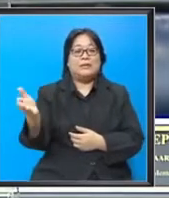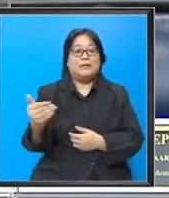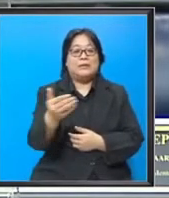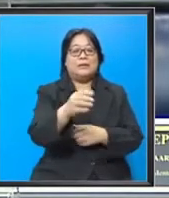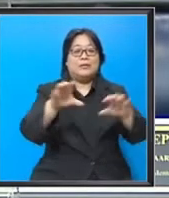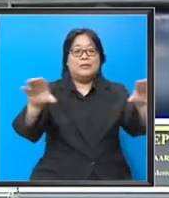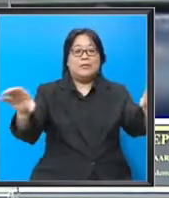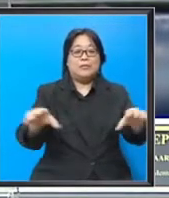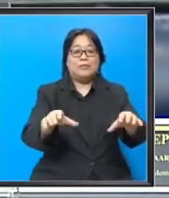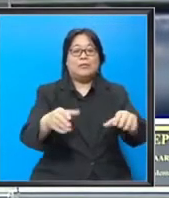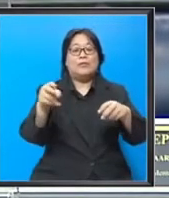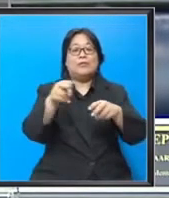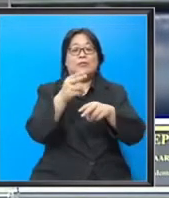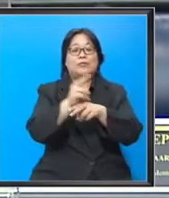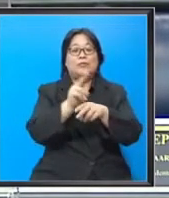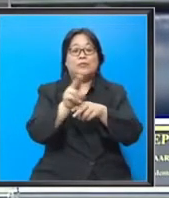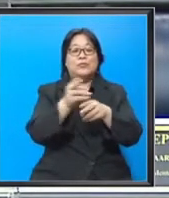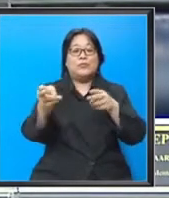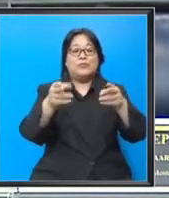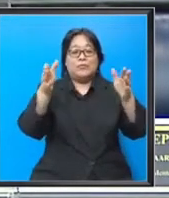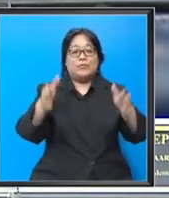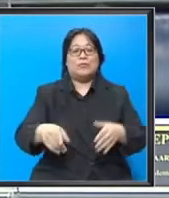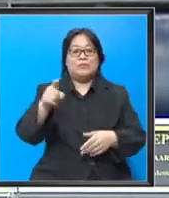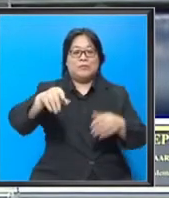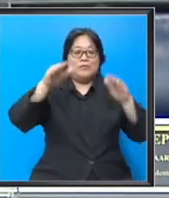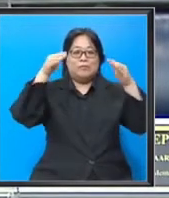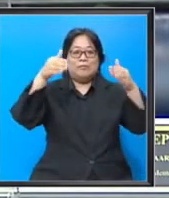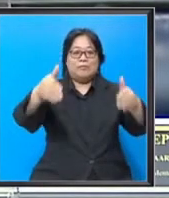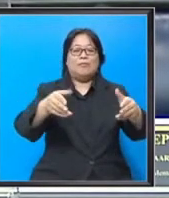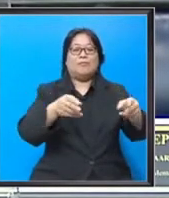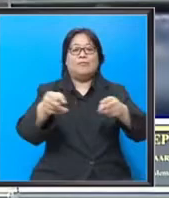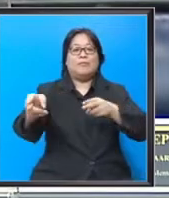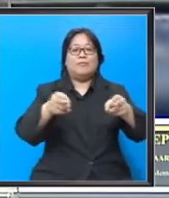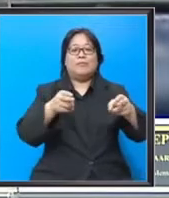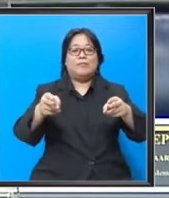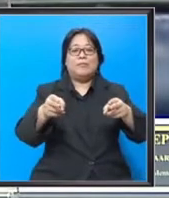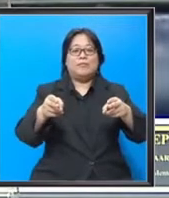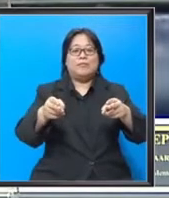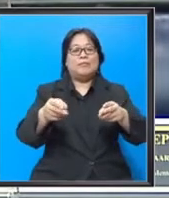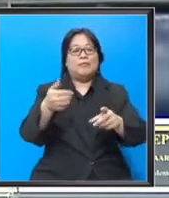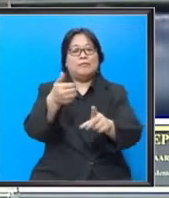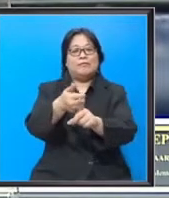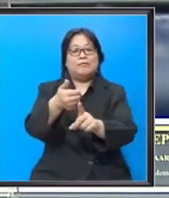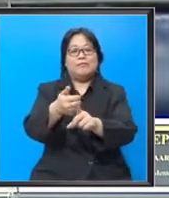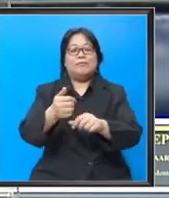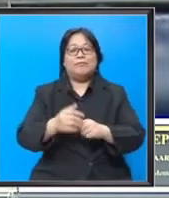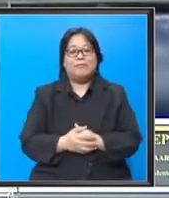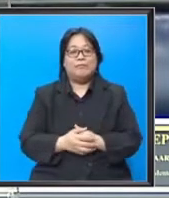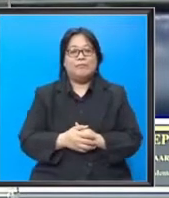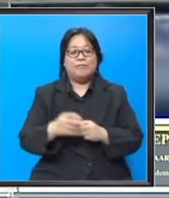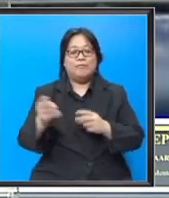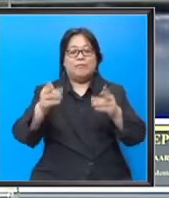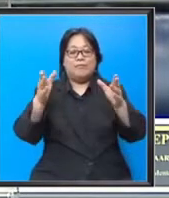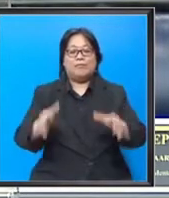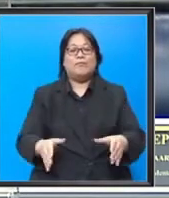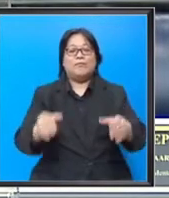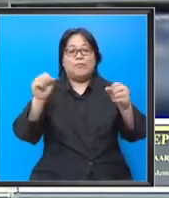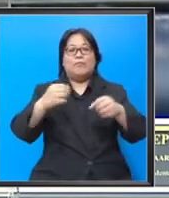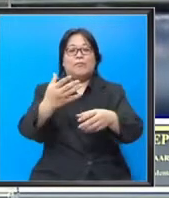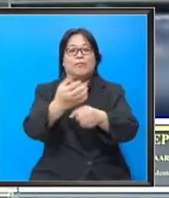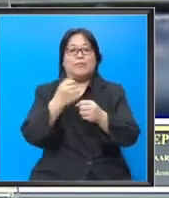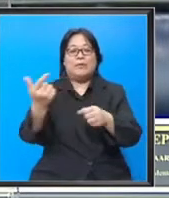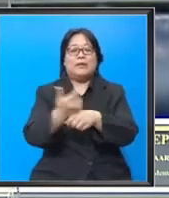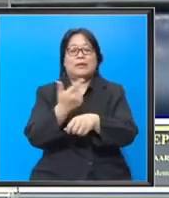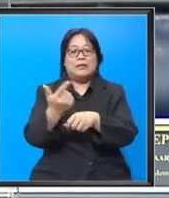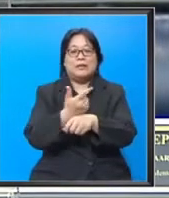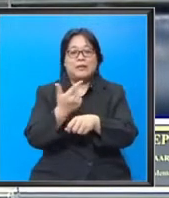dihasilkan para pengusaha perlu menitikberatkan soal pengurusan ternakkan itu sendiri tepung usaha boleh mendapatkan